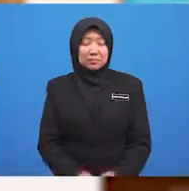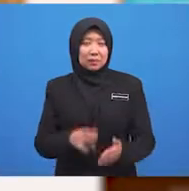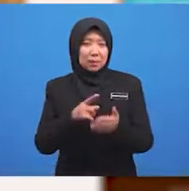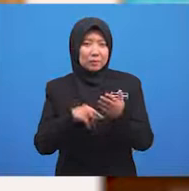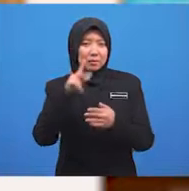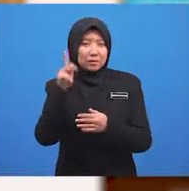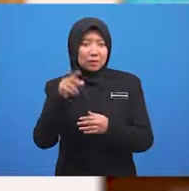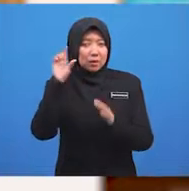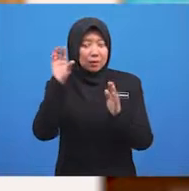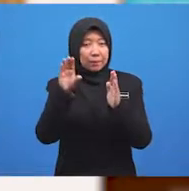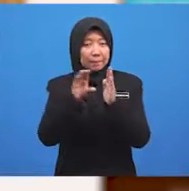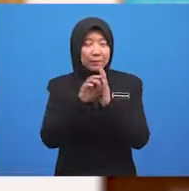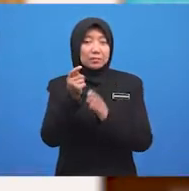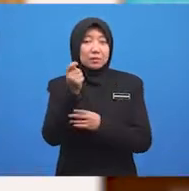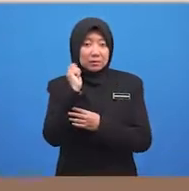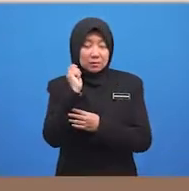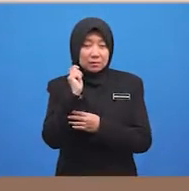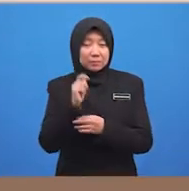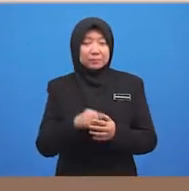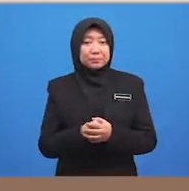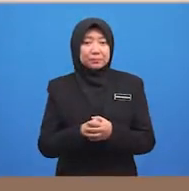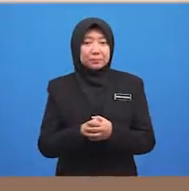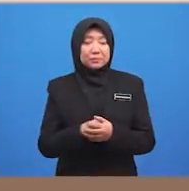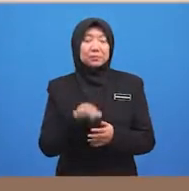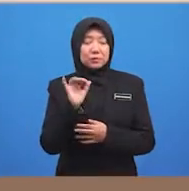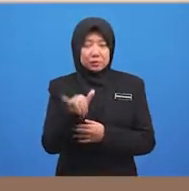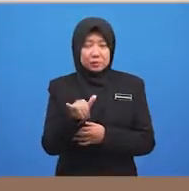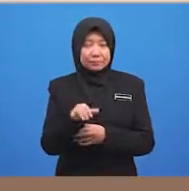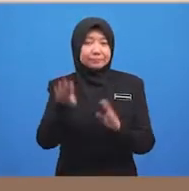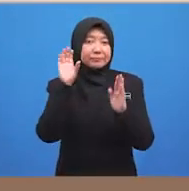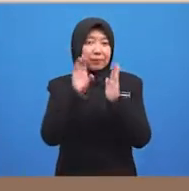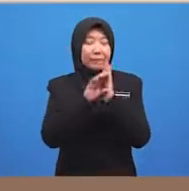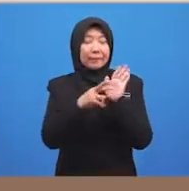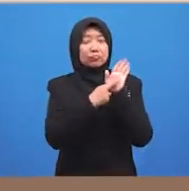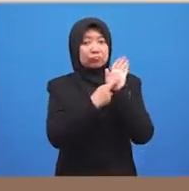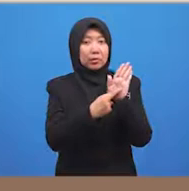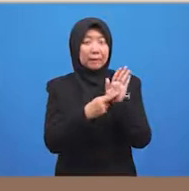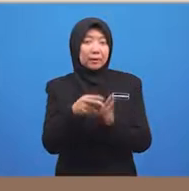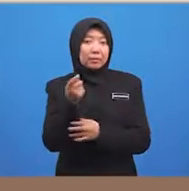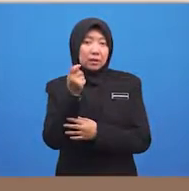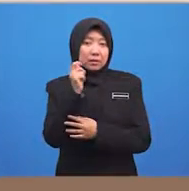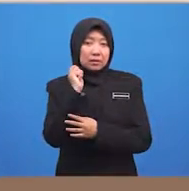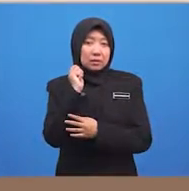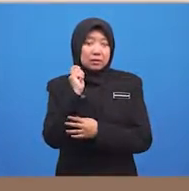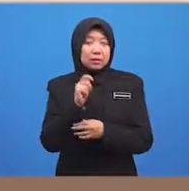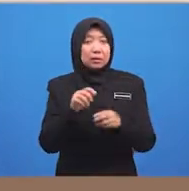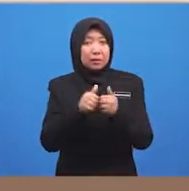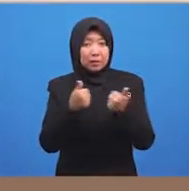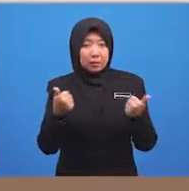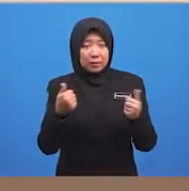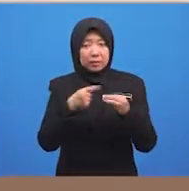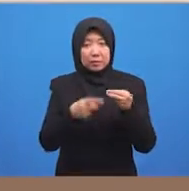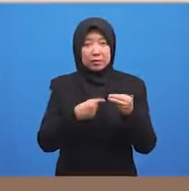Apakah gambar yang dipaparkan tadi? Ya. Gambar yang dipaparkan tadi adalah keratan akhbar